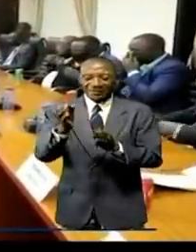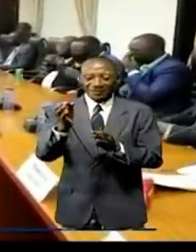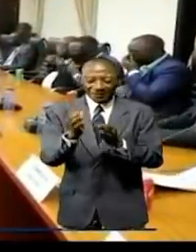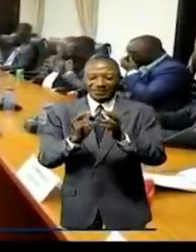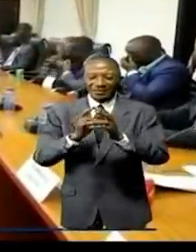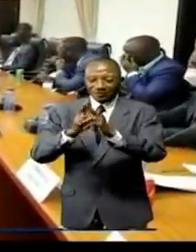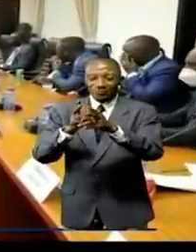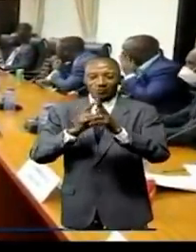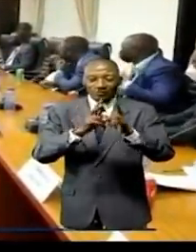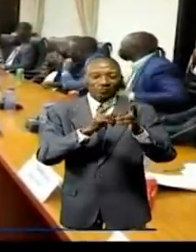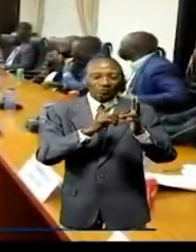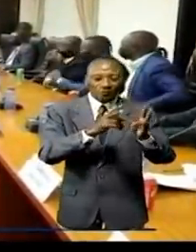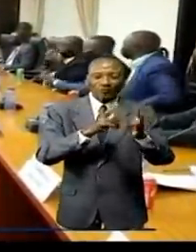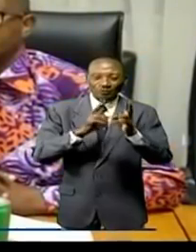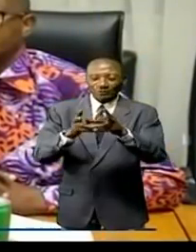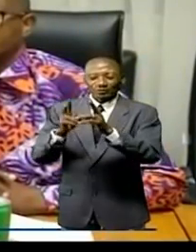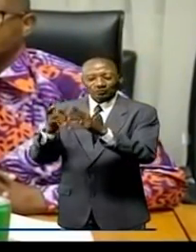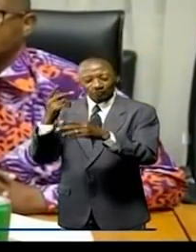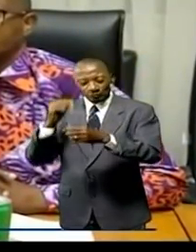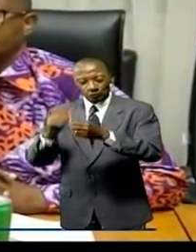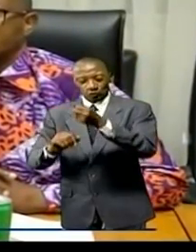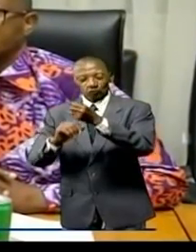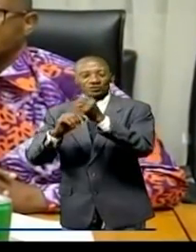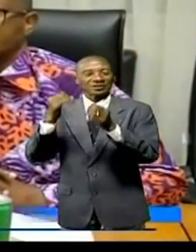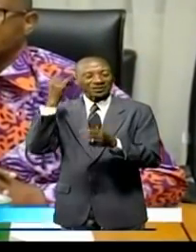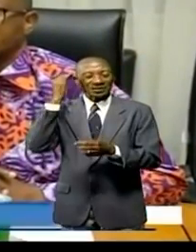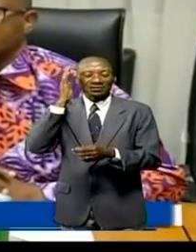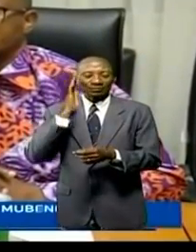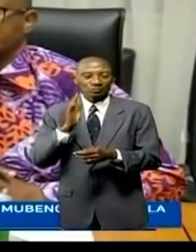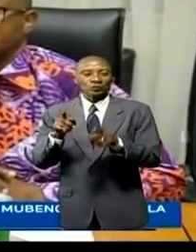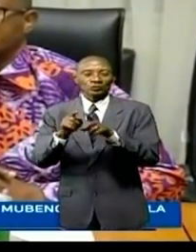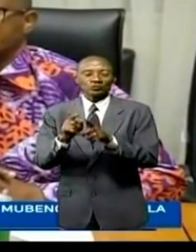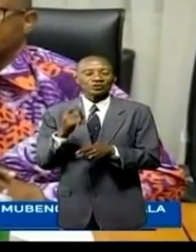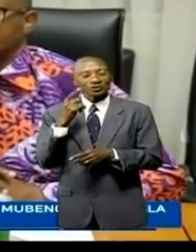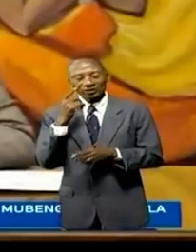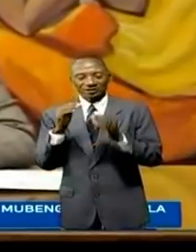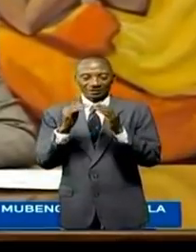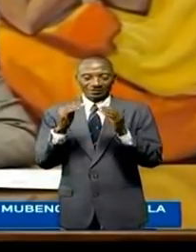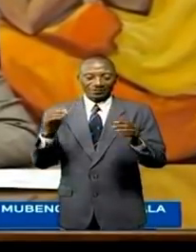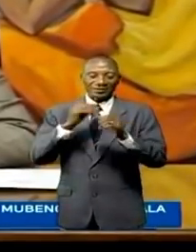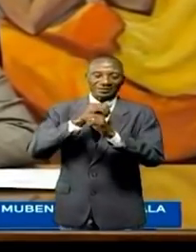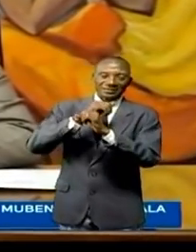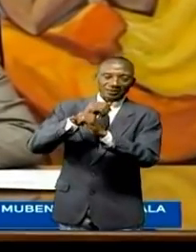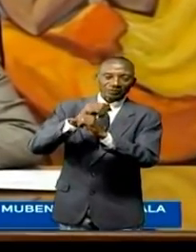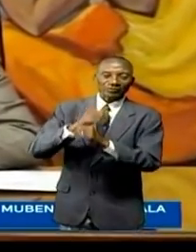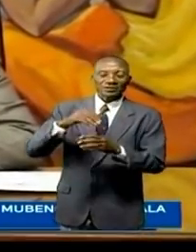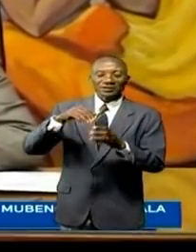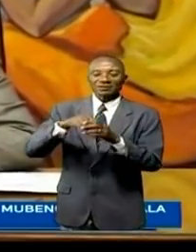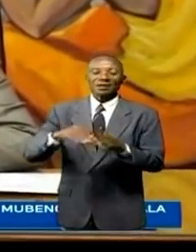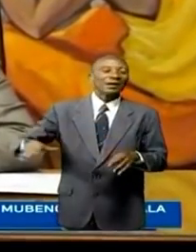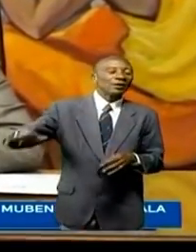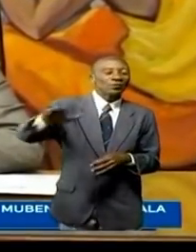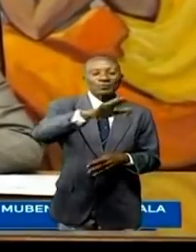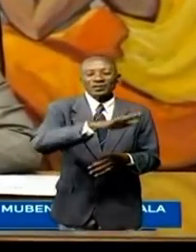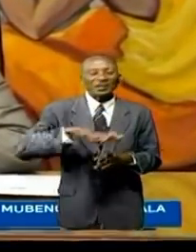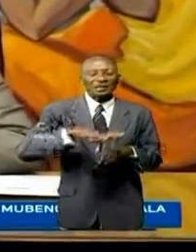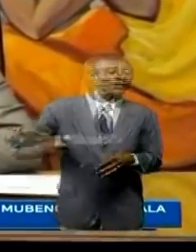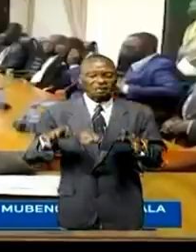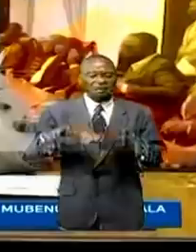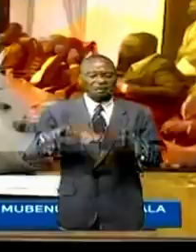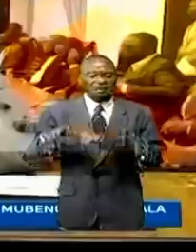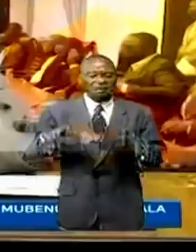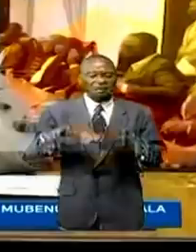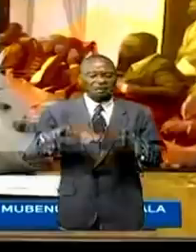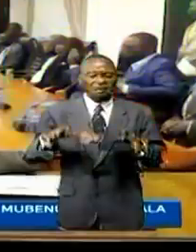aux organisateurs, sachant que la recherche de la paix et de la sécurité sur toute l'étendue de la République démocratique du Congo reste la